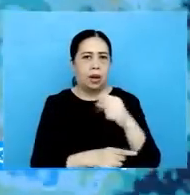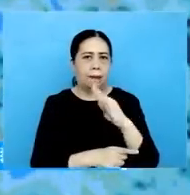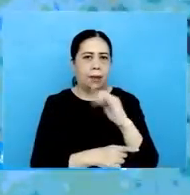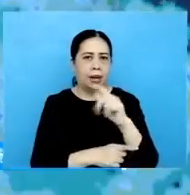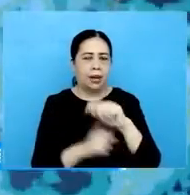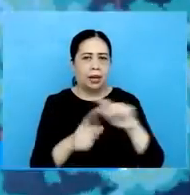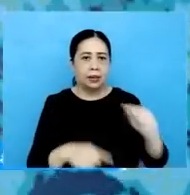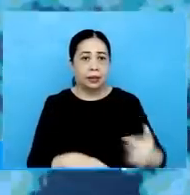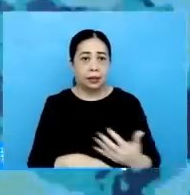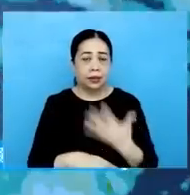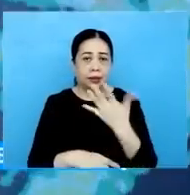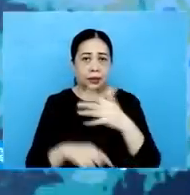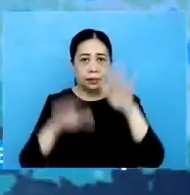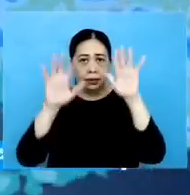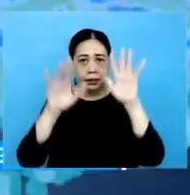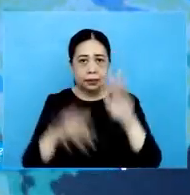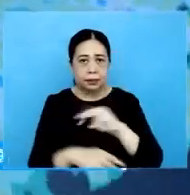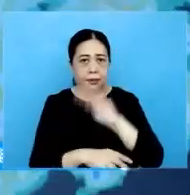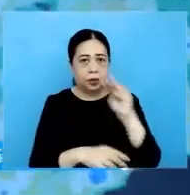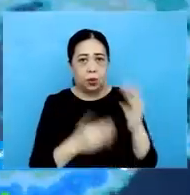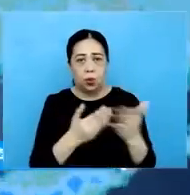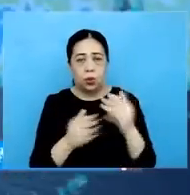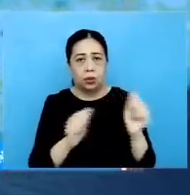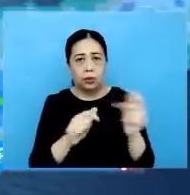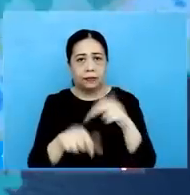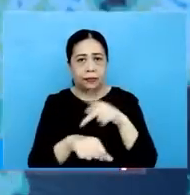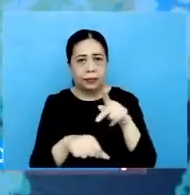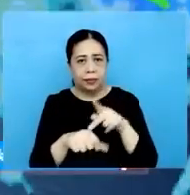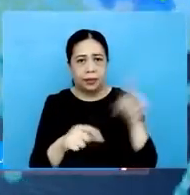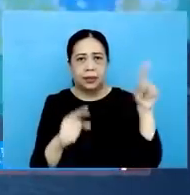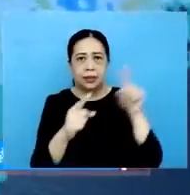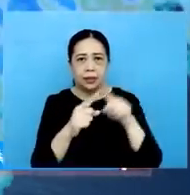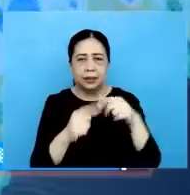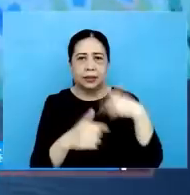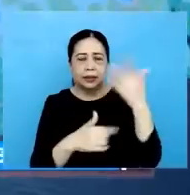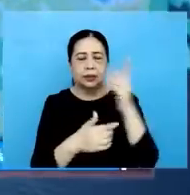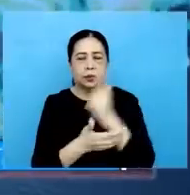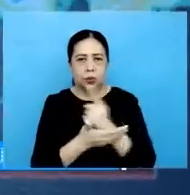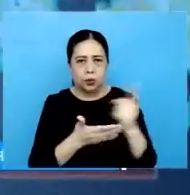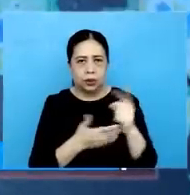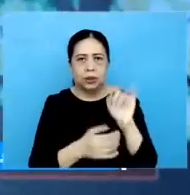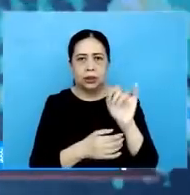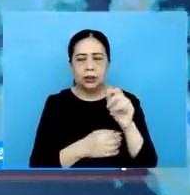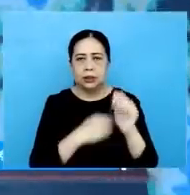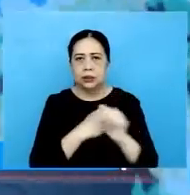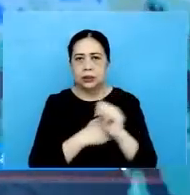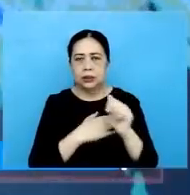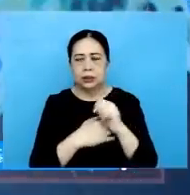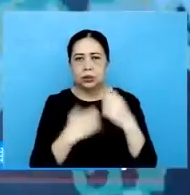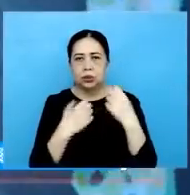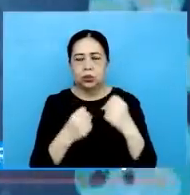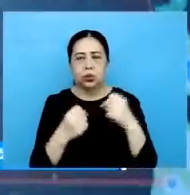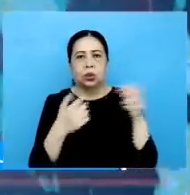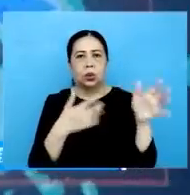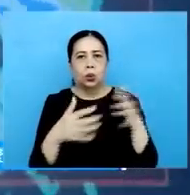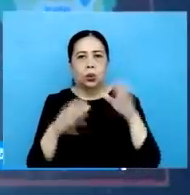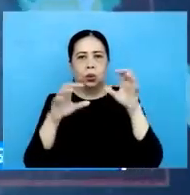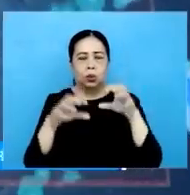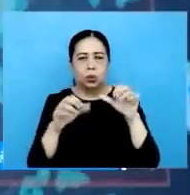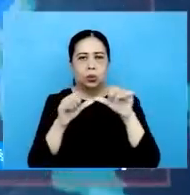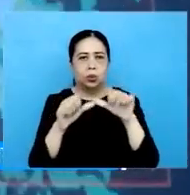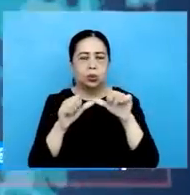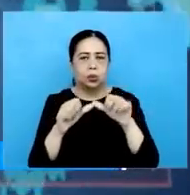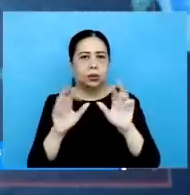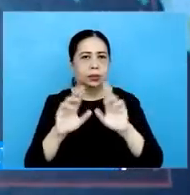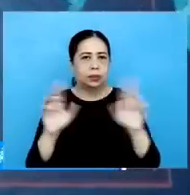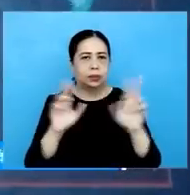magiging maulan sa Metro Manila at halos buong bansa hanggang sa susunod na linggo. Bunsod ng banta ng Super Bagyo at habagat, puspusan na ang paghahanda